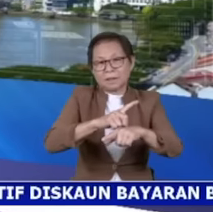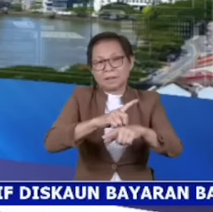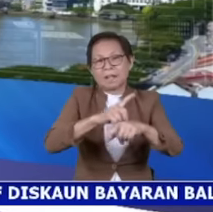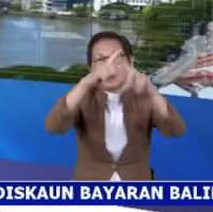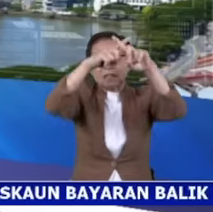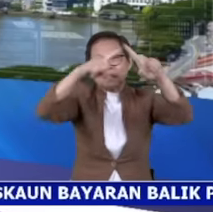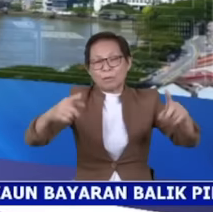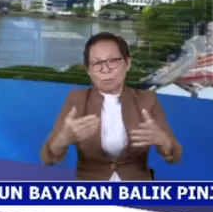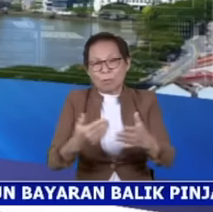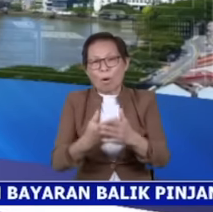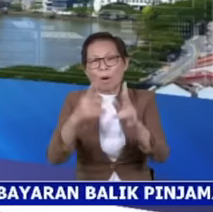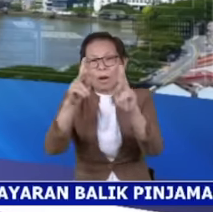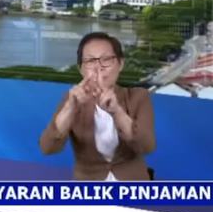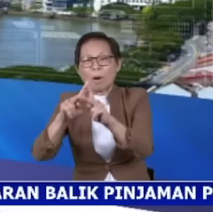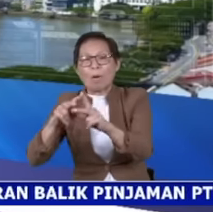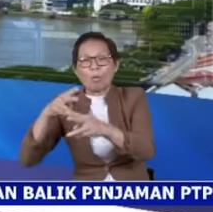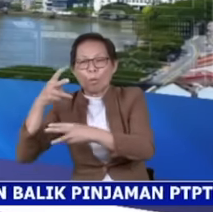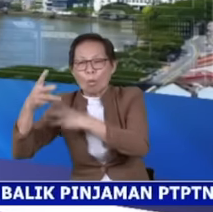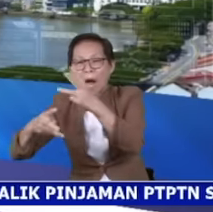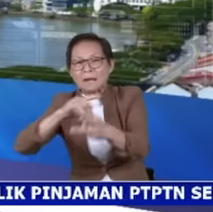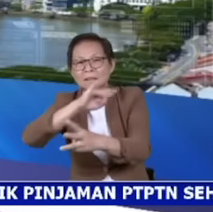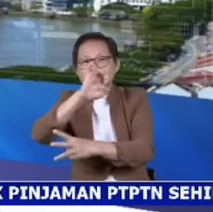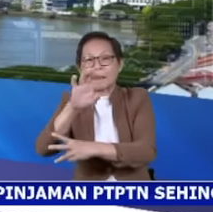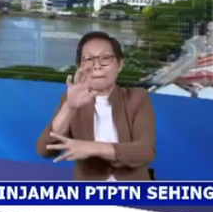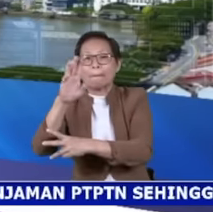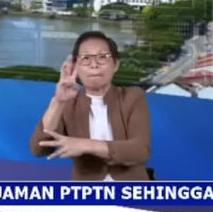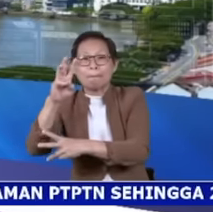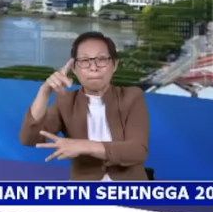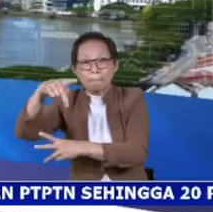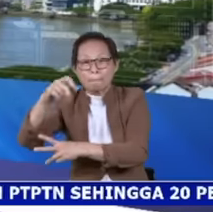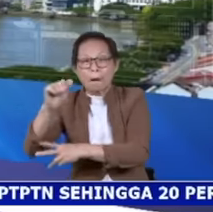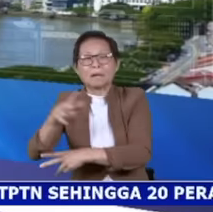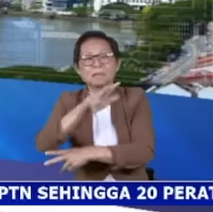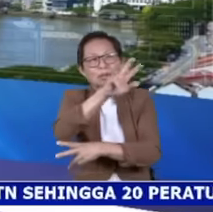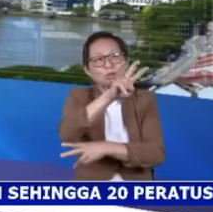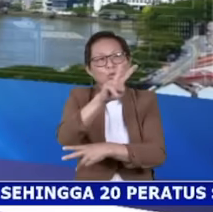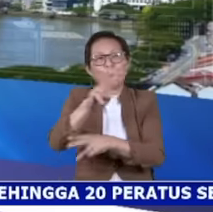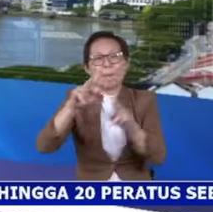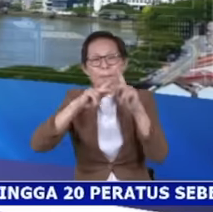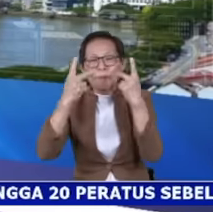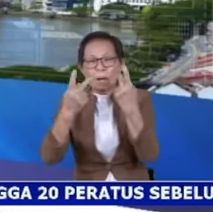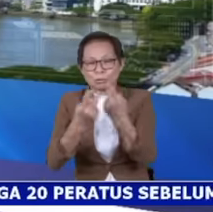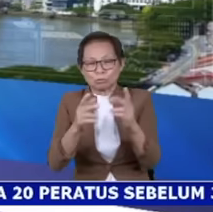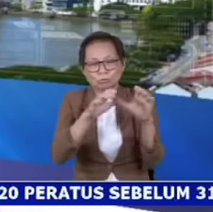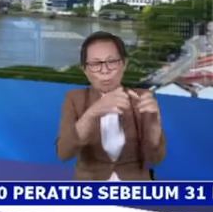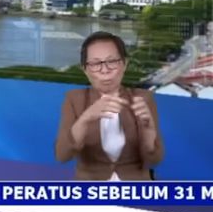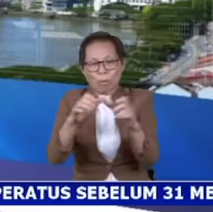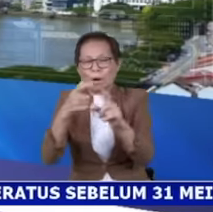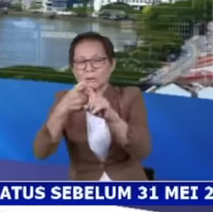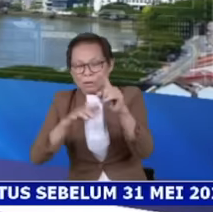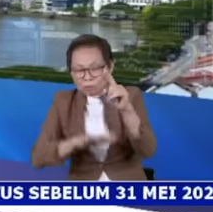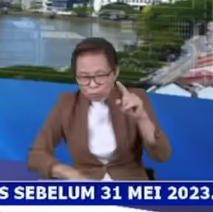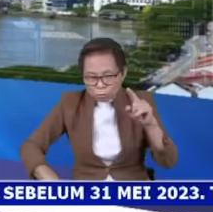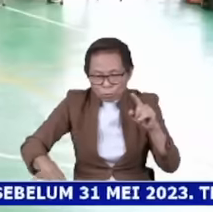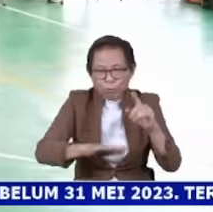Kampung warisan cepak menyaksikan penyertaan 32 pasukan daripada seluruh negara